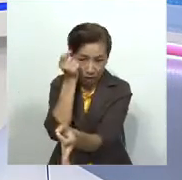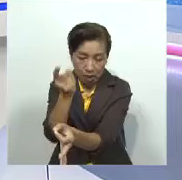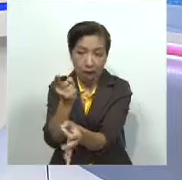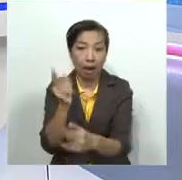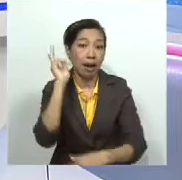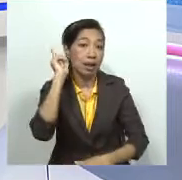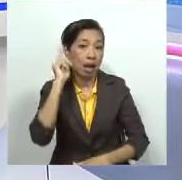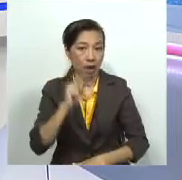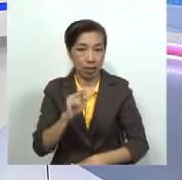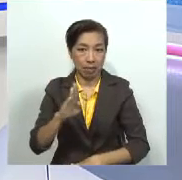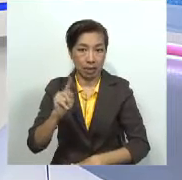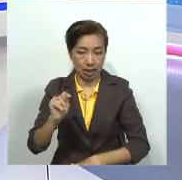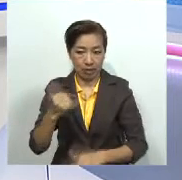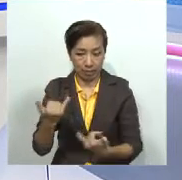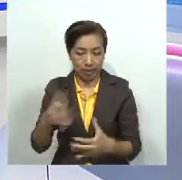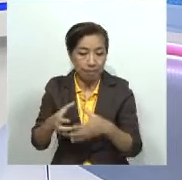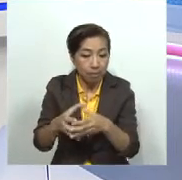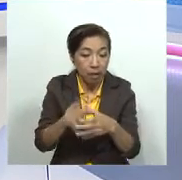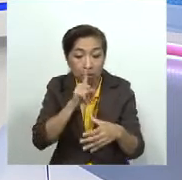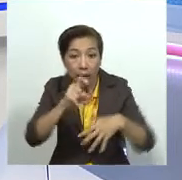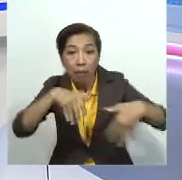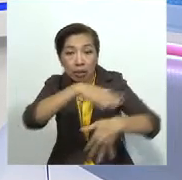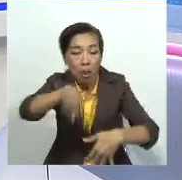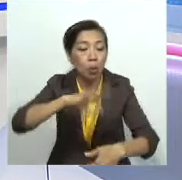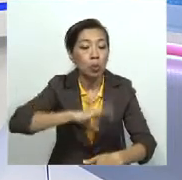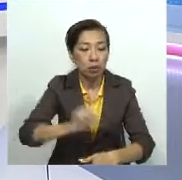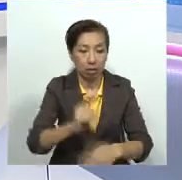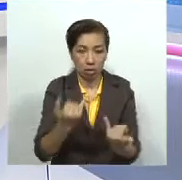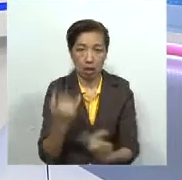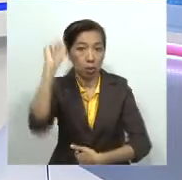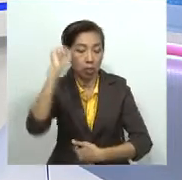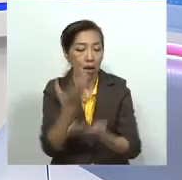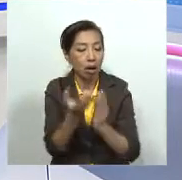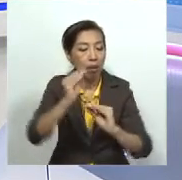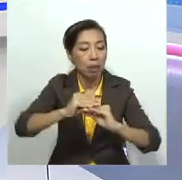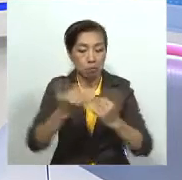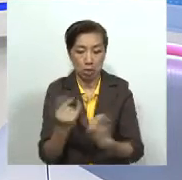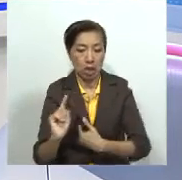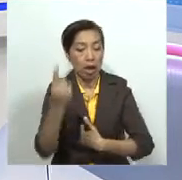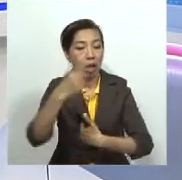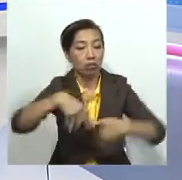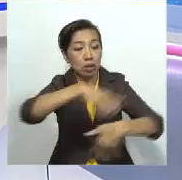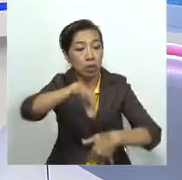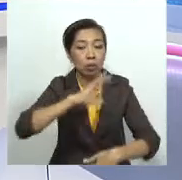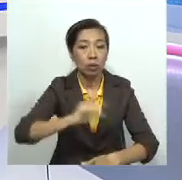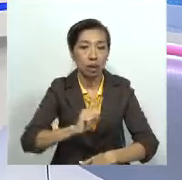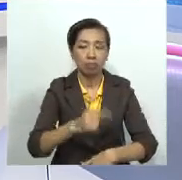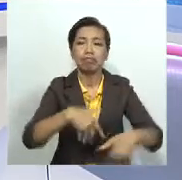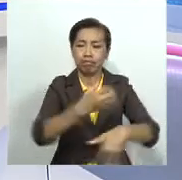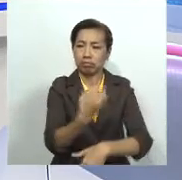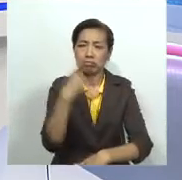ราก็เลยลงพื้นที่ไปพูดคุยว่าประชาชนรู้สึกอย่างไรหลังจากที่วันนี้ขึ้นค่าโดยสารเป็นวันแรกนะคะบางส่วนก็บอกว่า